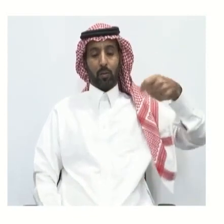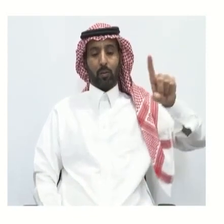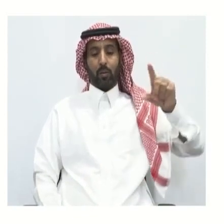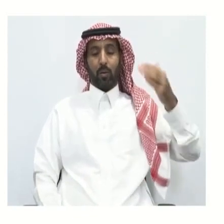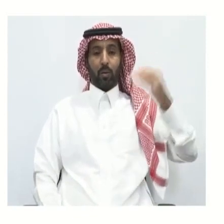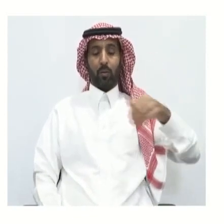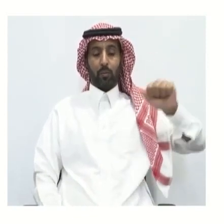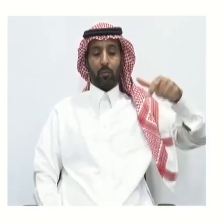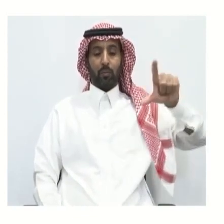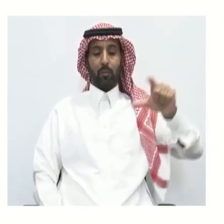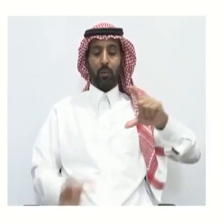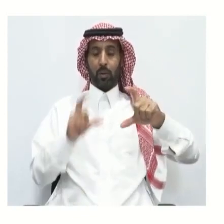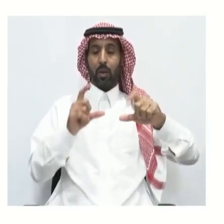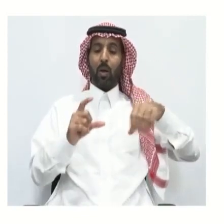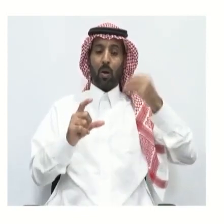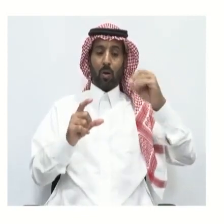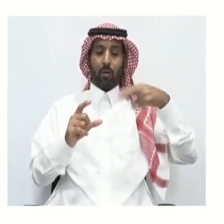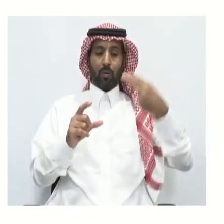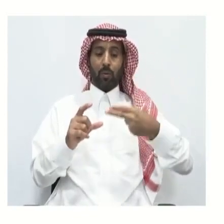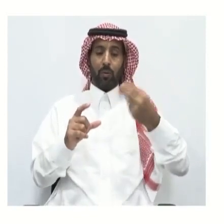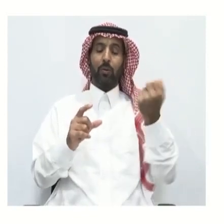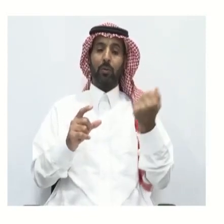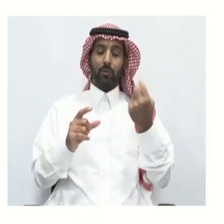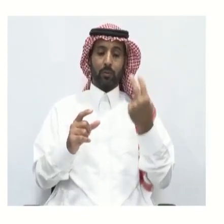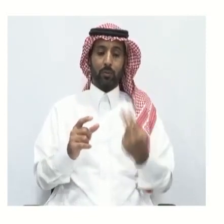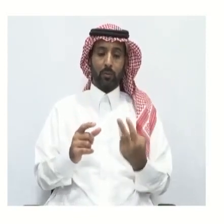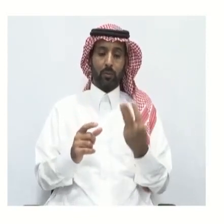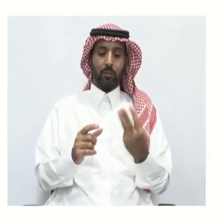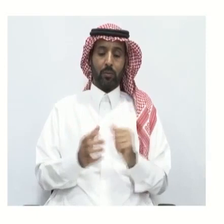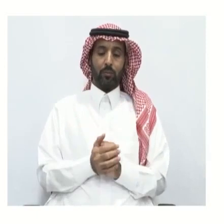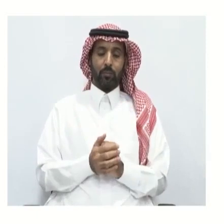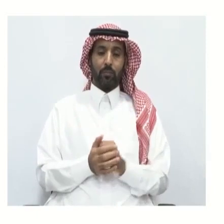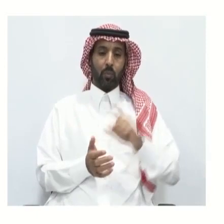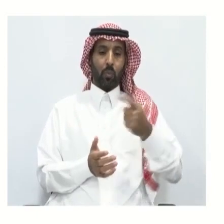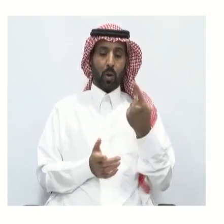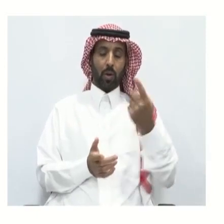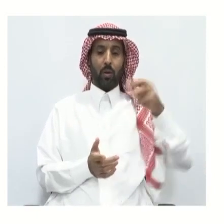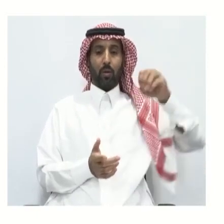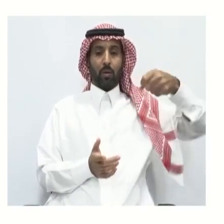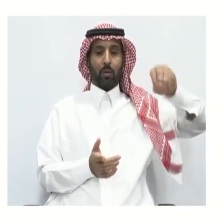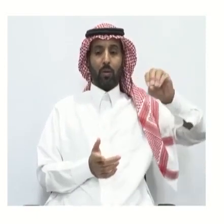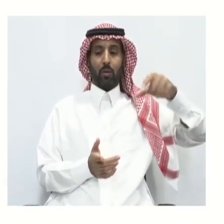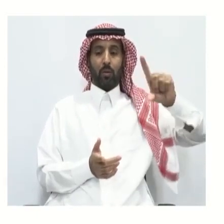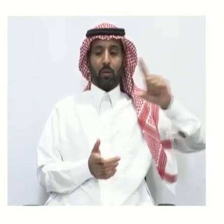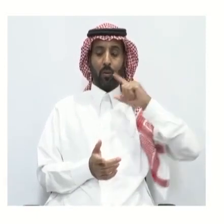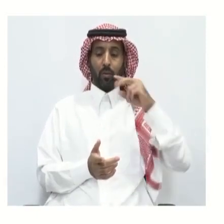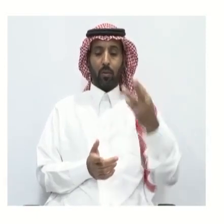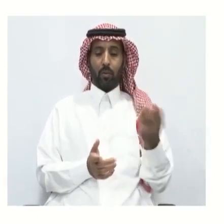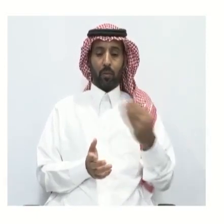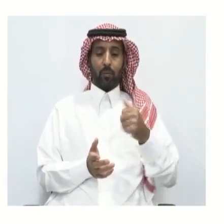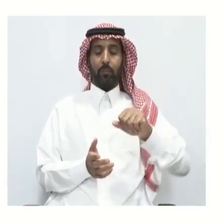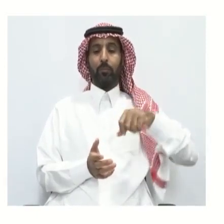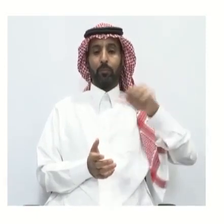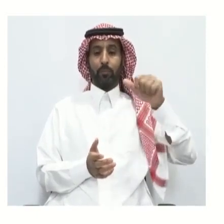النسبه الموليه هنا واحد مول على واحد مول اذا واحد مول من ثالث كلوريد الالمنيوم